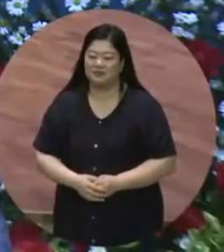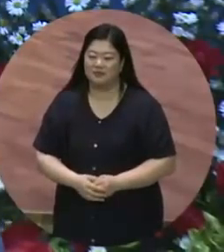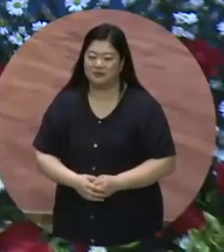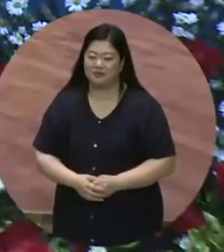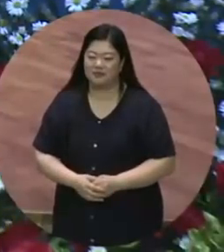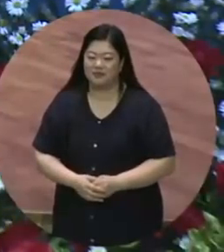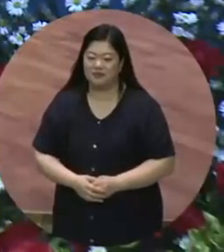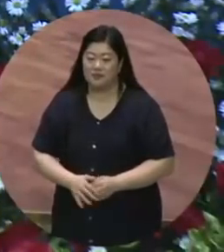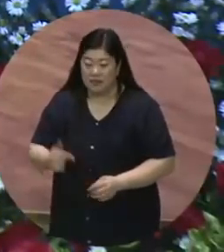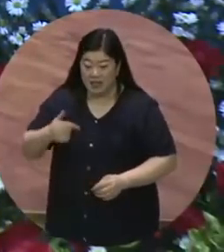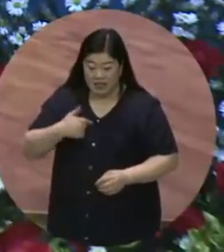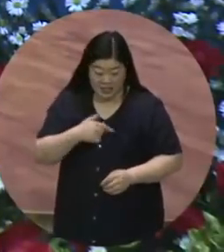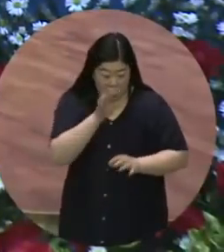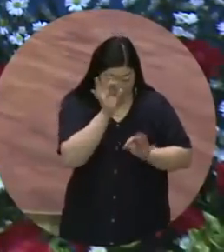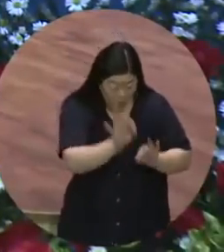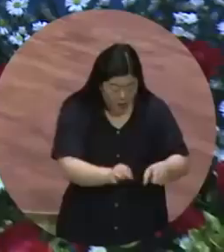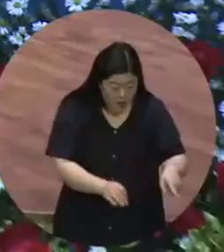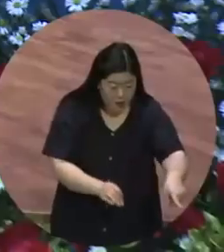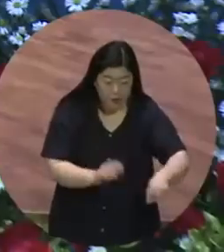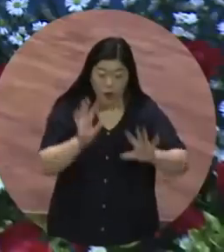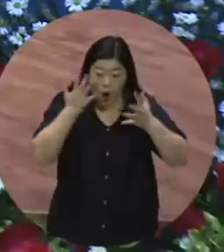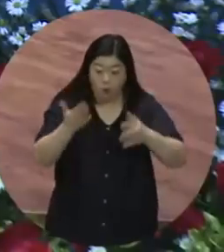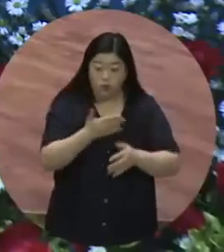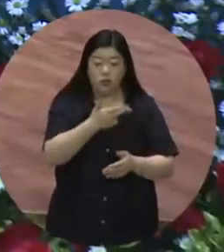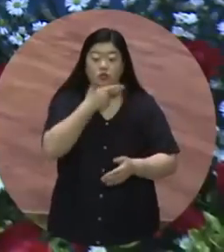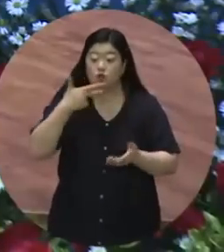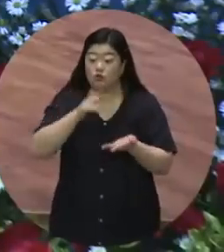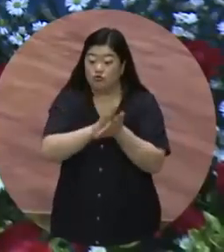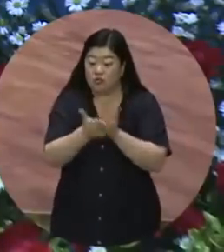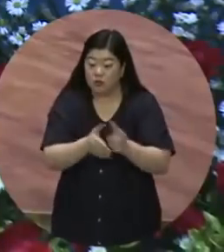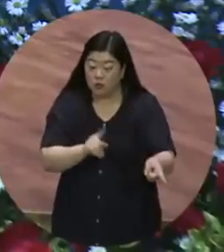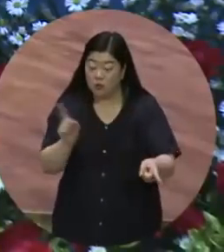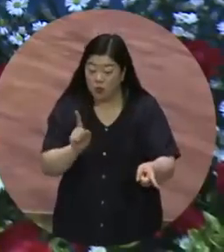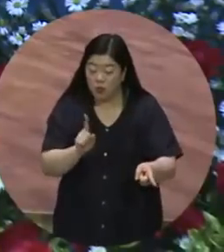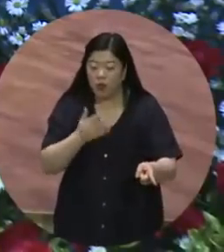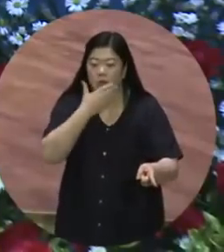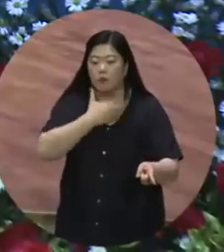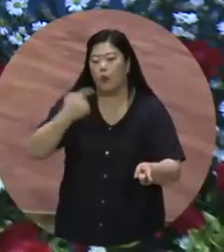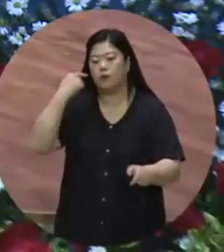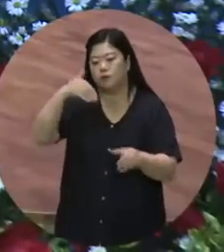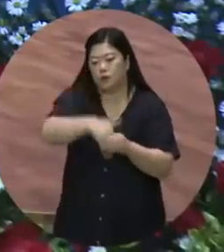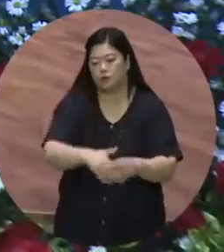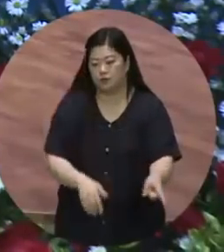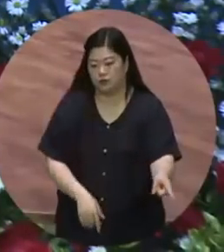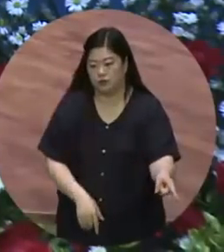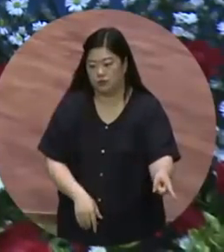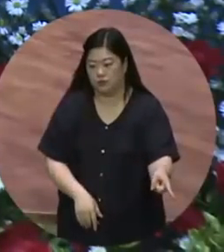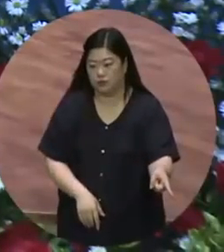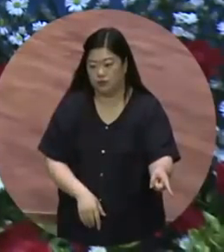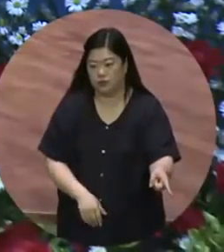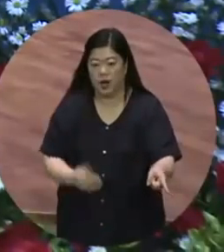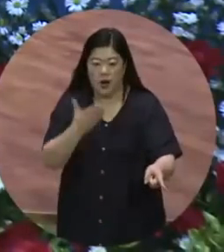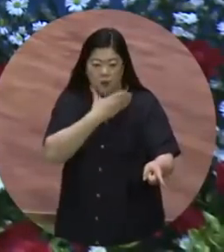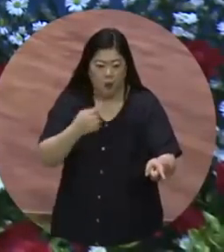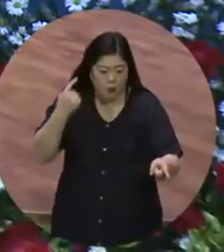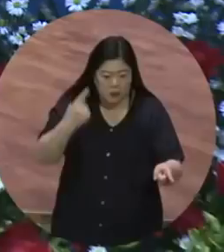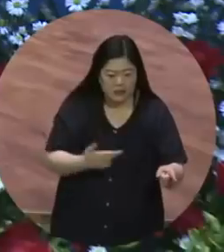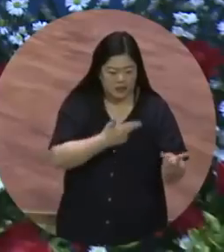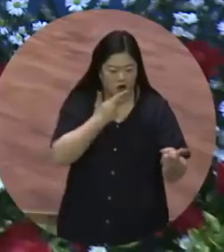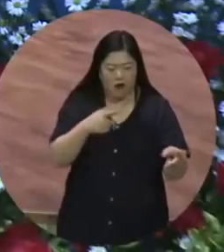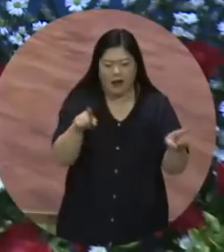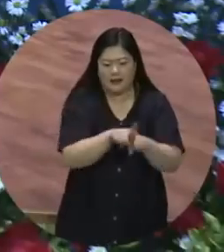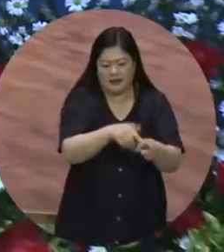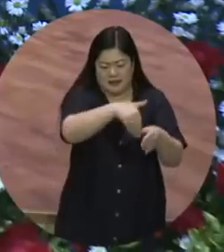그렇게 자라지 못했어요. 우리는 언약 안에서 언약 잡고 못 자랐어요. 그러니까 우리는 많은 고생을 했습니다.